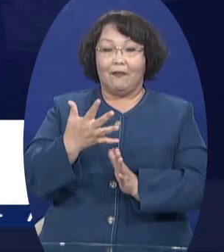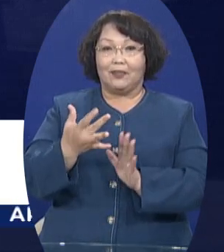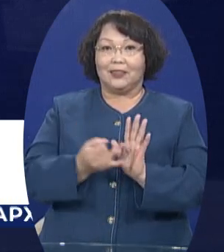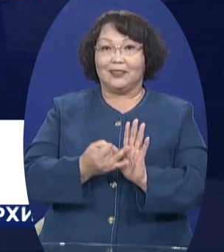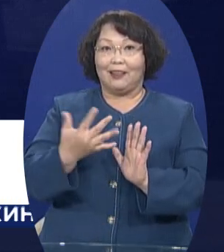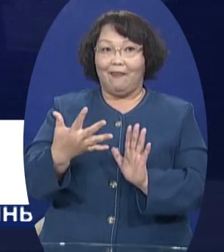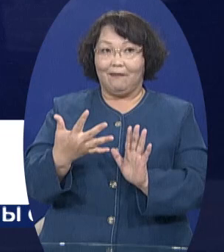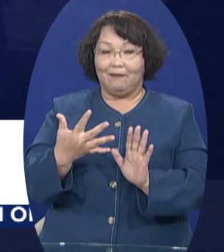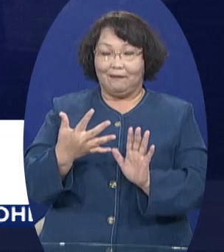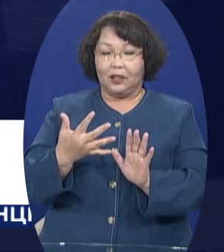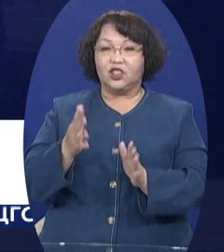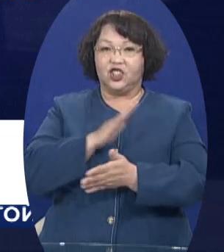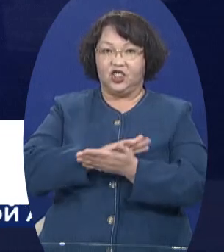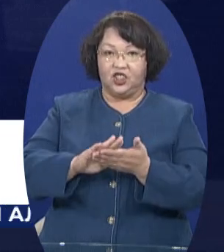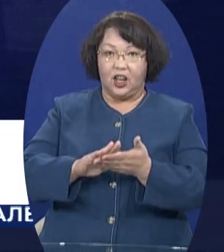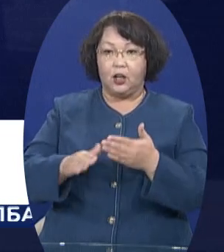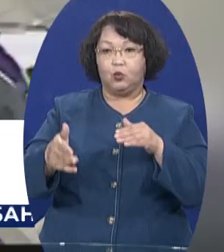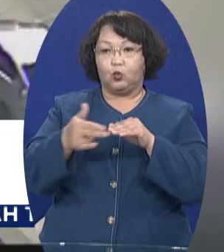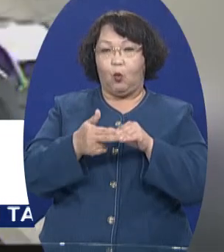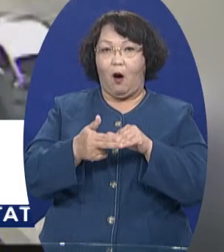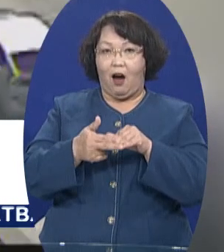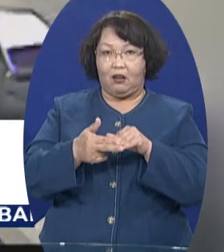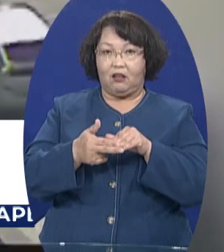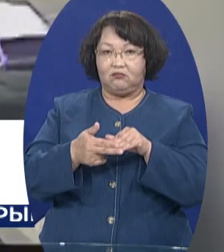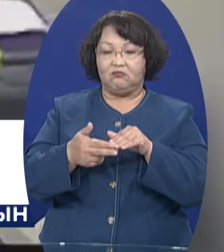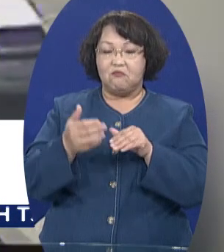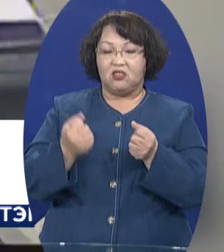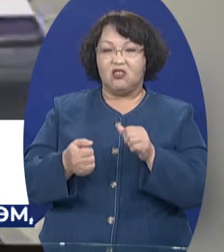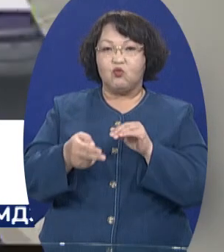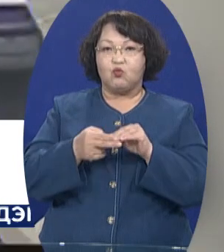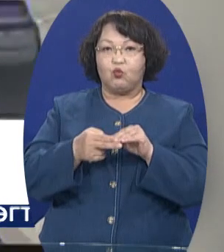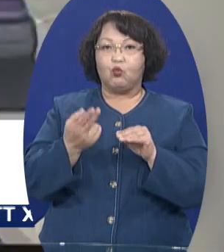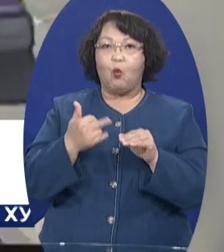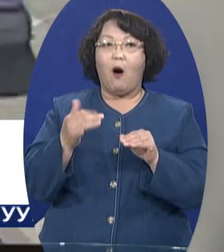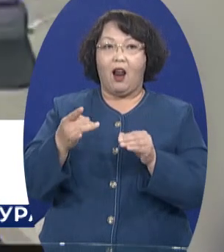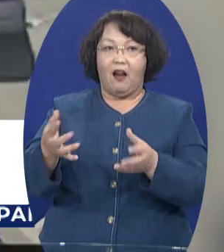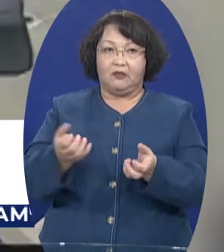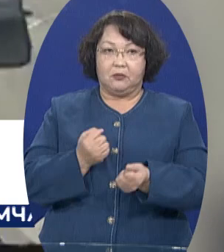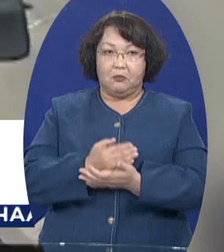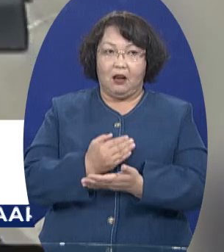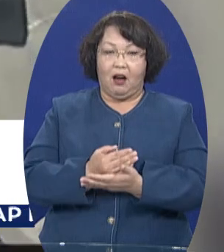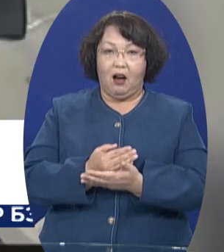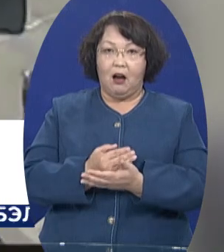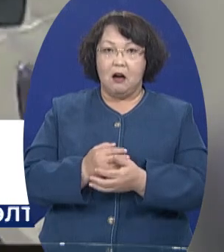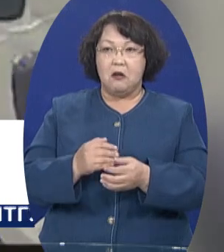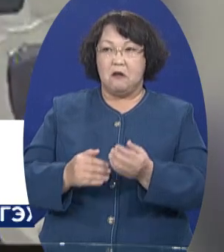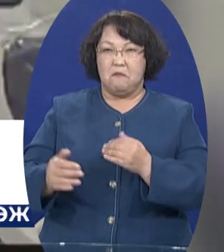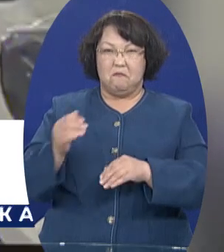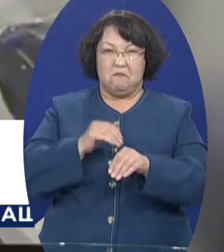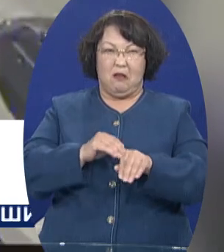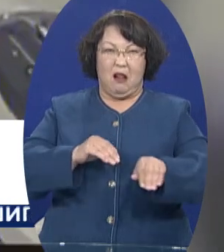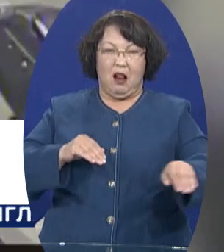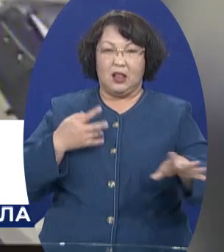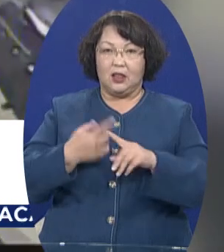71575 тээврийн хэрэгсэл шинээр дугаар авч бүртгүүлжээ. Энэ тооны машин нэмэгдэж байгаа тохиолдолд ийхүү тодорхой зохицуултыг хийхээс